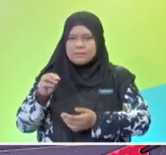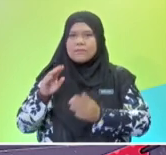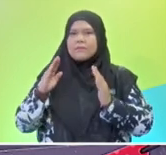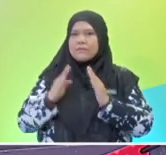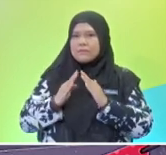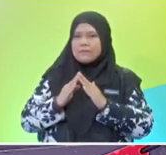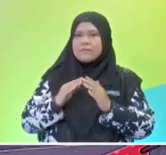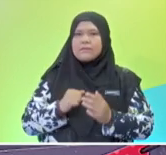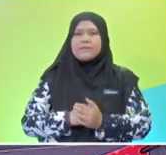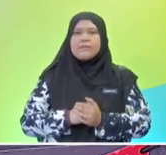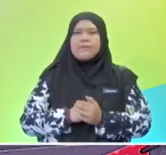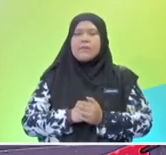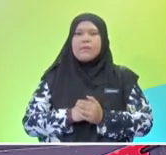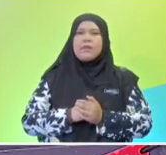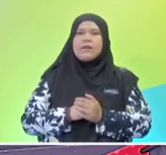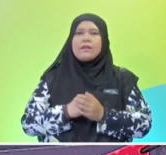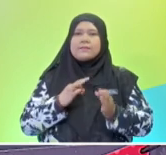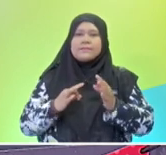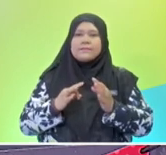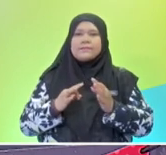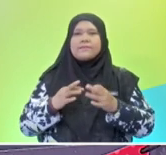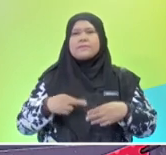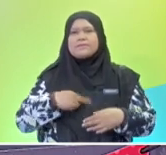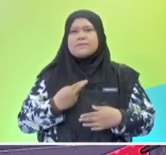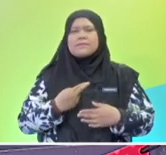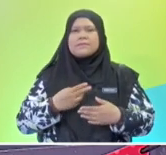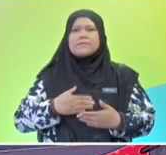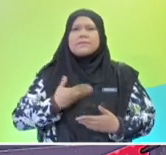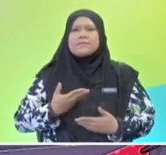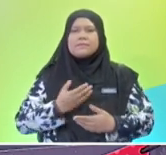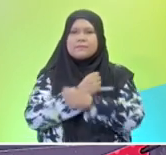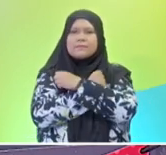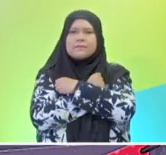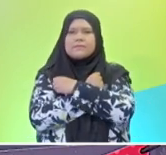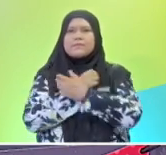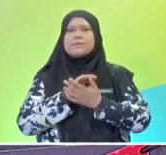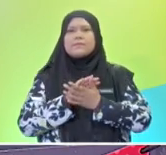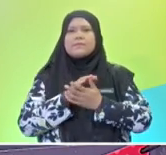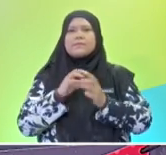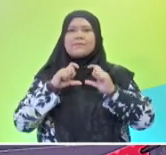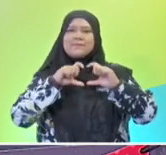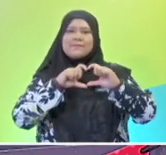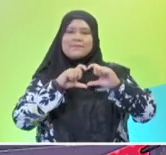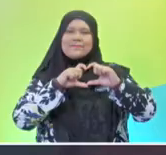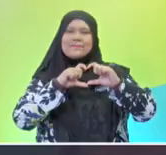rumah, okey. Kalau anda rasa bahagia ataupun kamu sayang akan keluarga kamu, tunjukkan love pada cikgu.